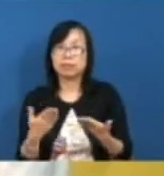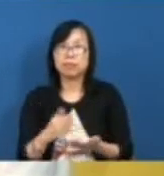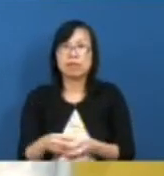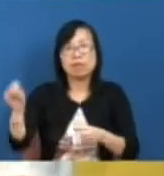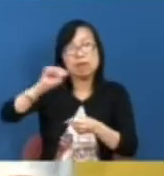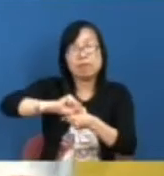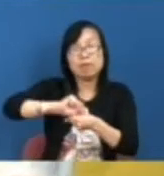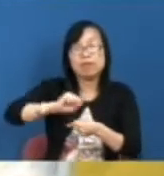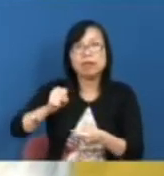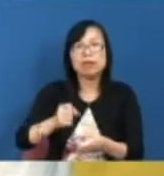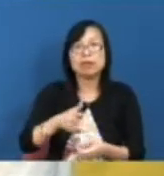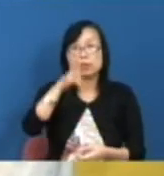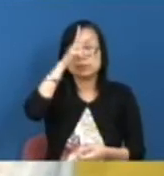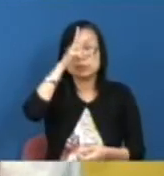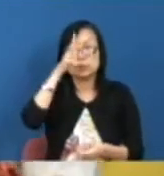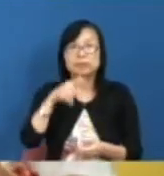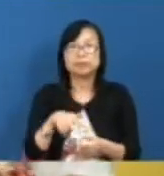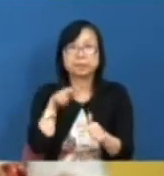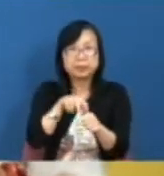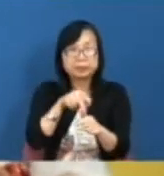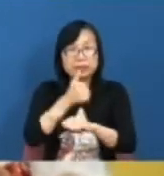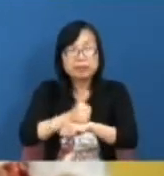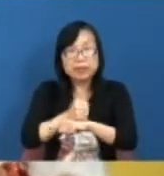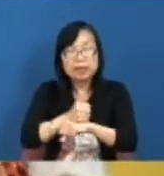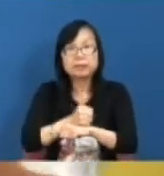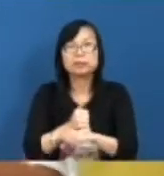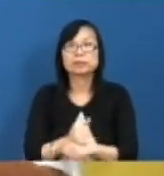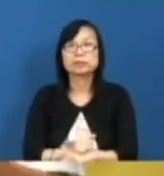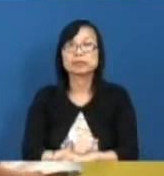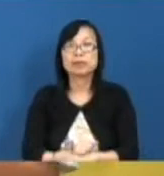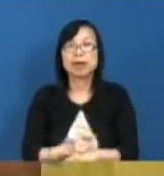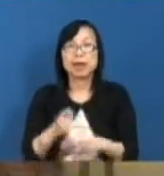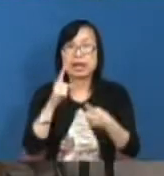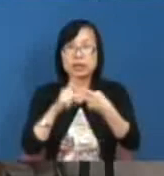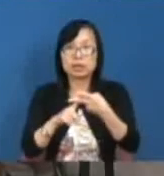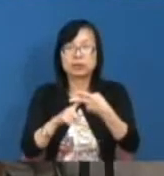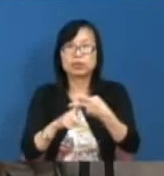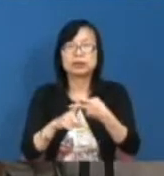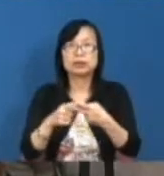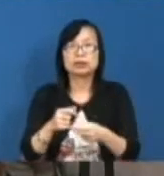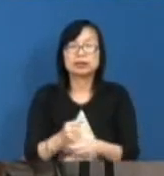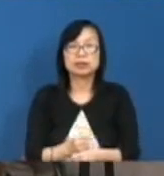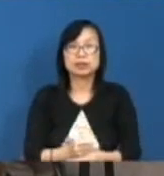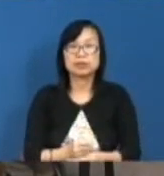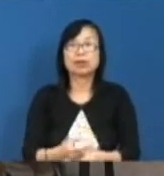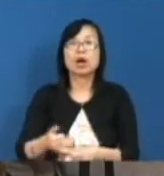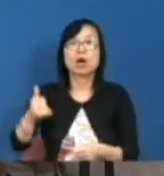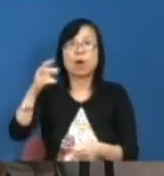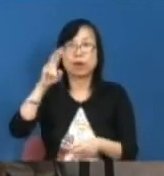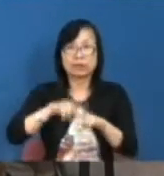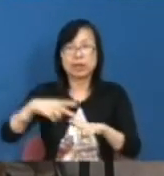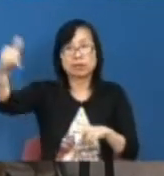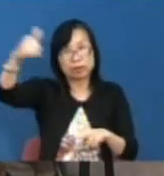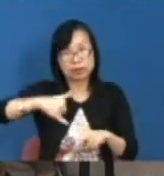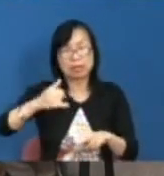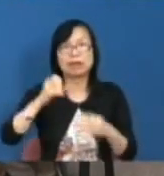加上有一個所謂政治機會出現，就係、是。依、一個中聯辦肯同佢傾，上面肯同佢傾，揾人來同佢傾，咁所以佢覺